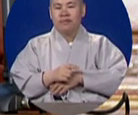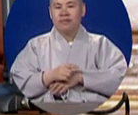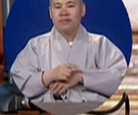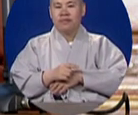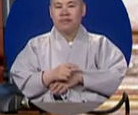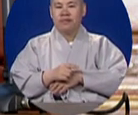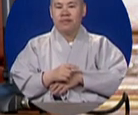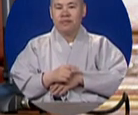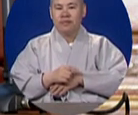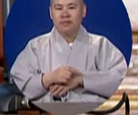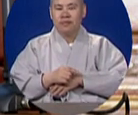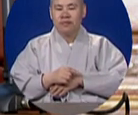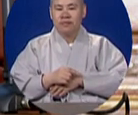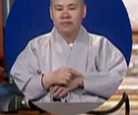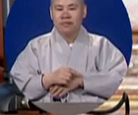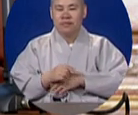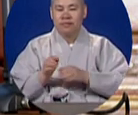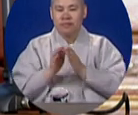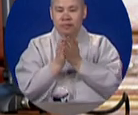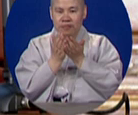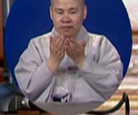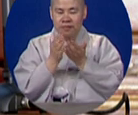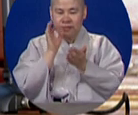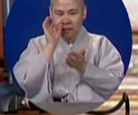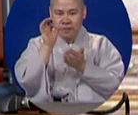그것도 금강경에 보면